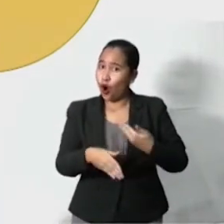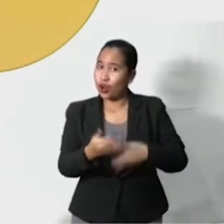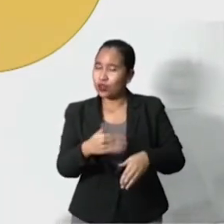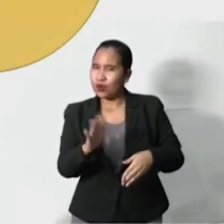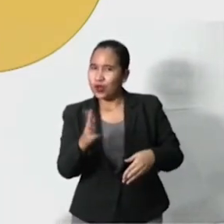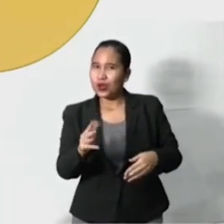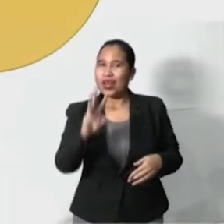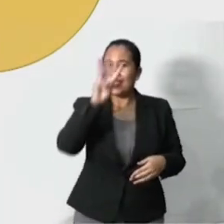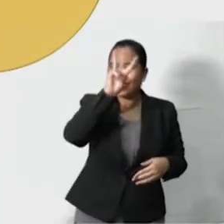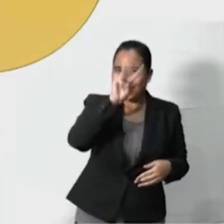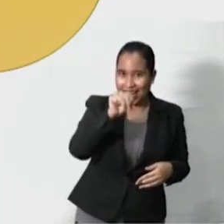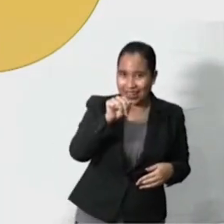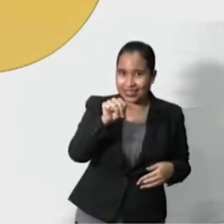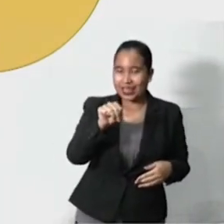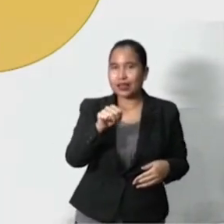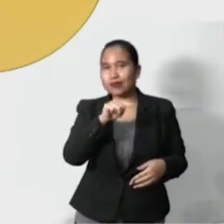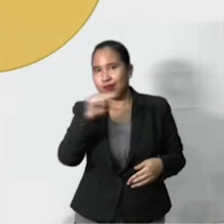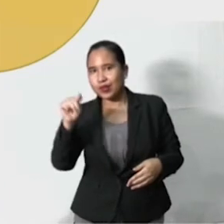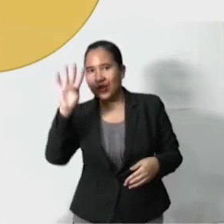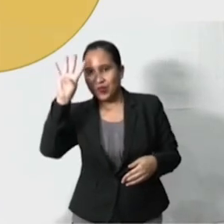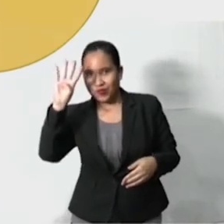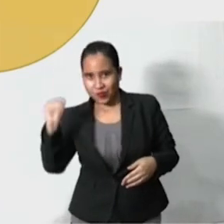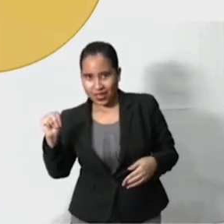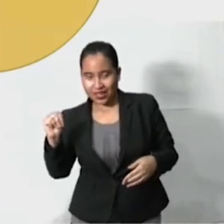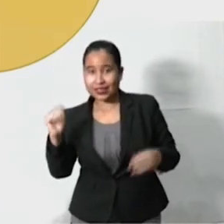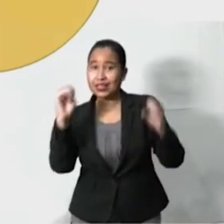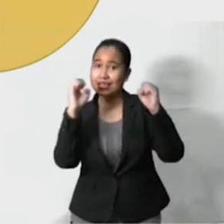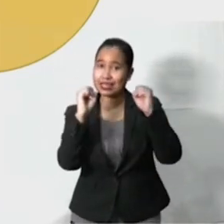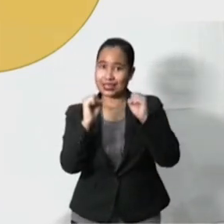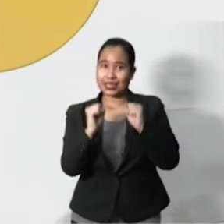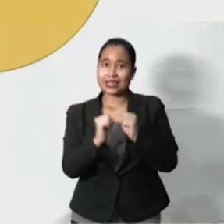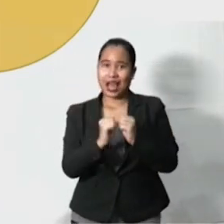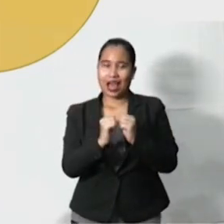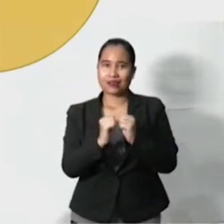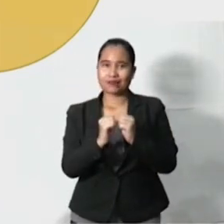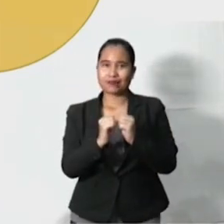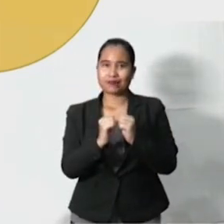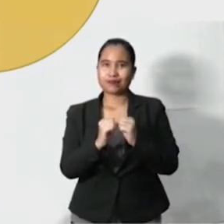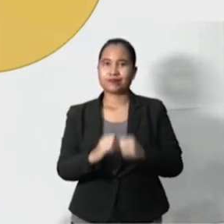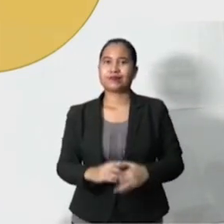de 30 en de 40 jaar in aantallen.